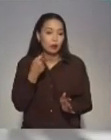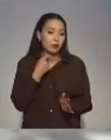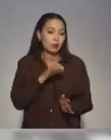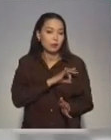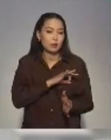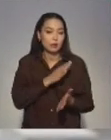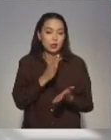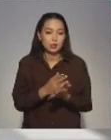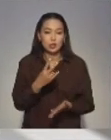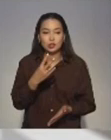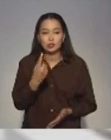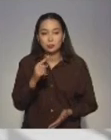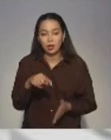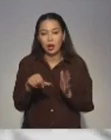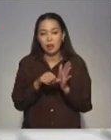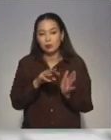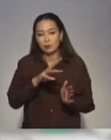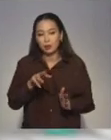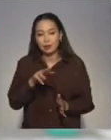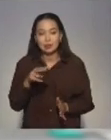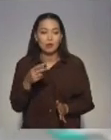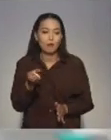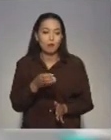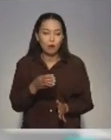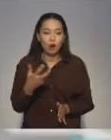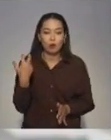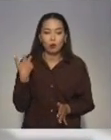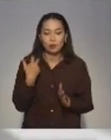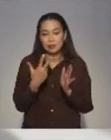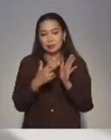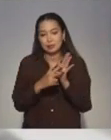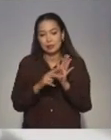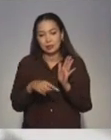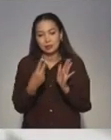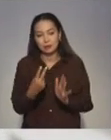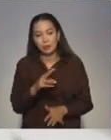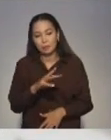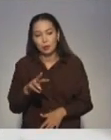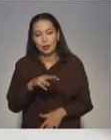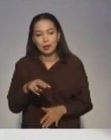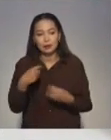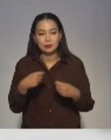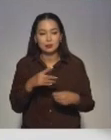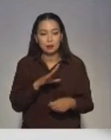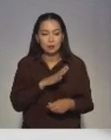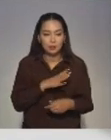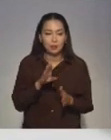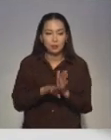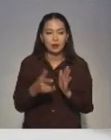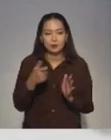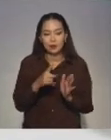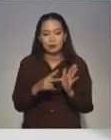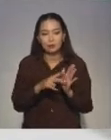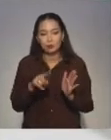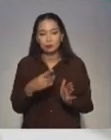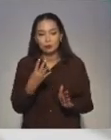елде 21 миллион литр арақ пен 8 миллион литр коньяк сатылған. Газды және газсыз шараптарды өткен жылмен салыстырғанда көп